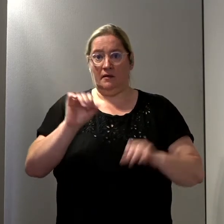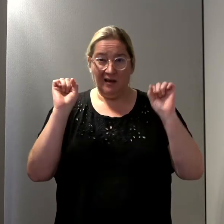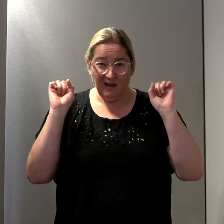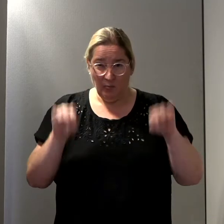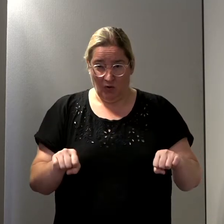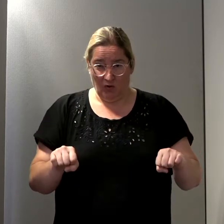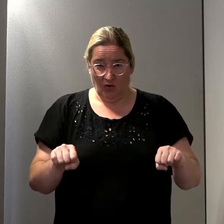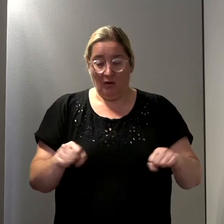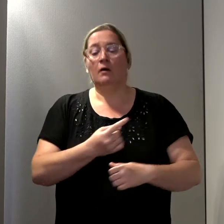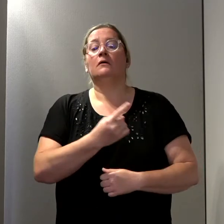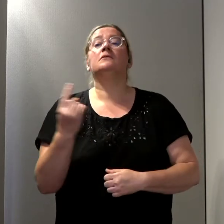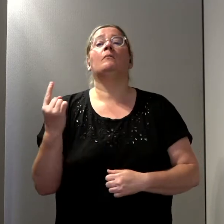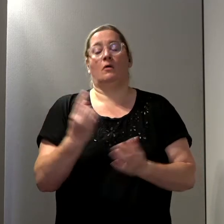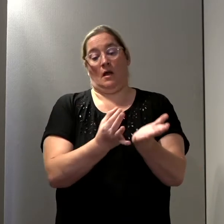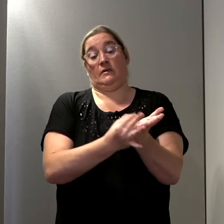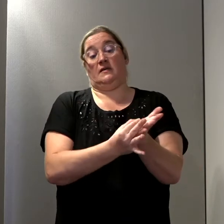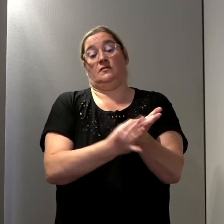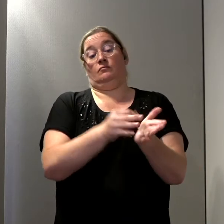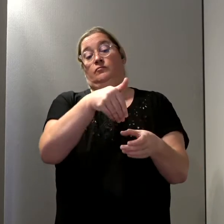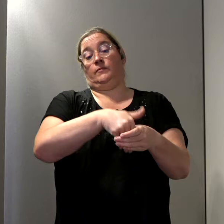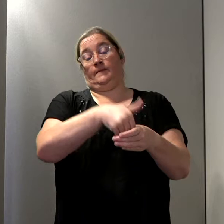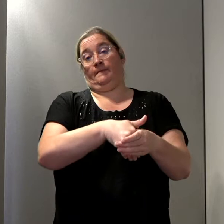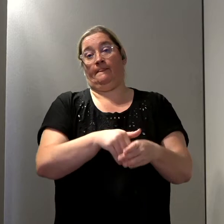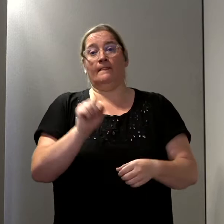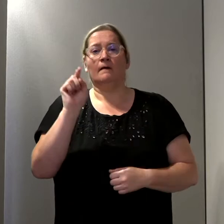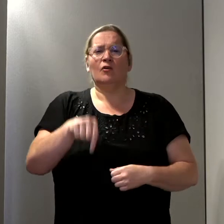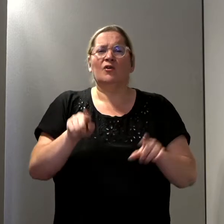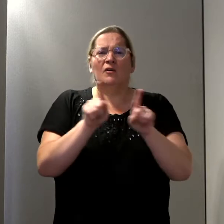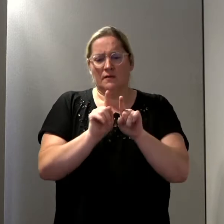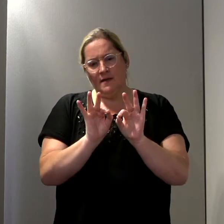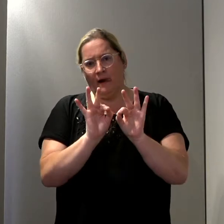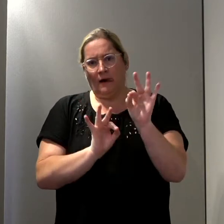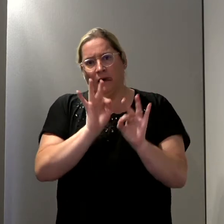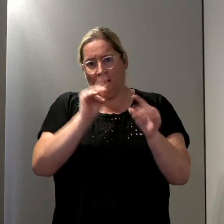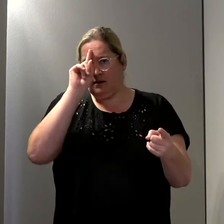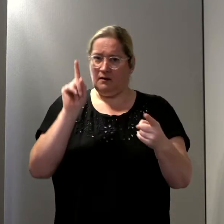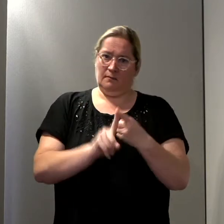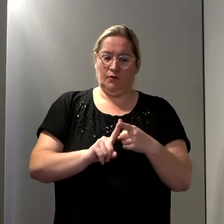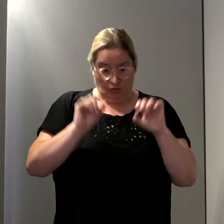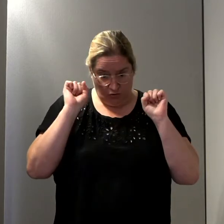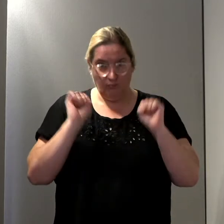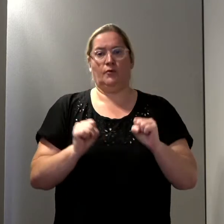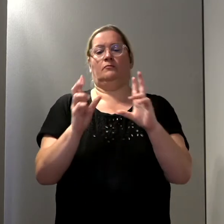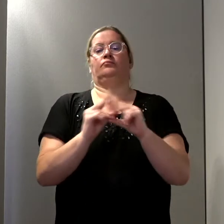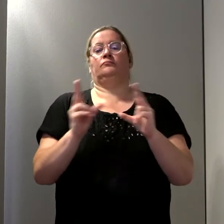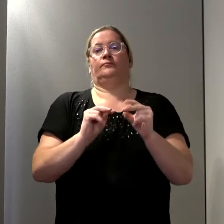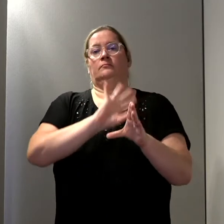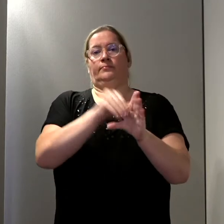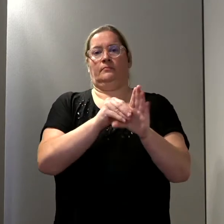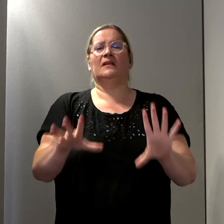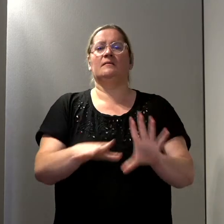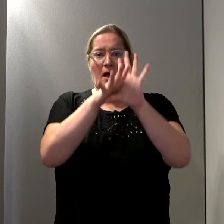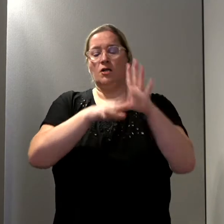uniquement disponible via l'application. Il fallait une petite manip pour activer cette option.